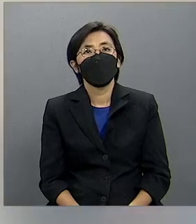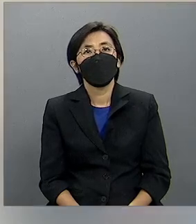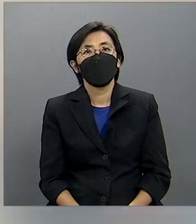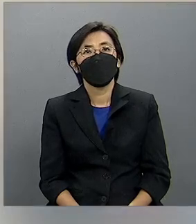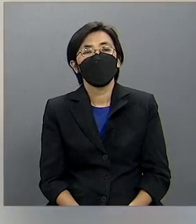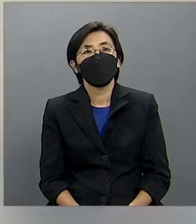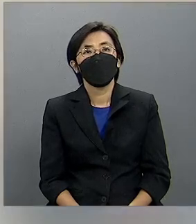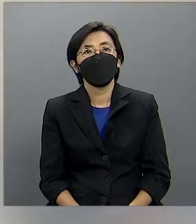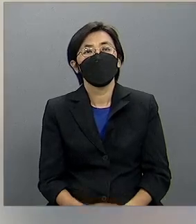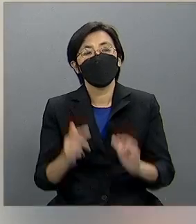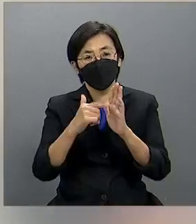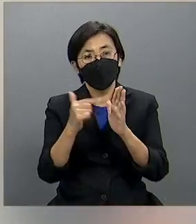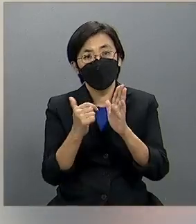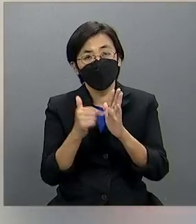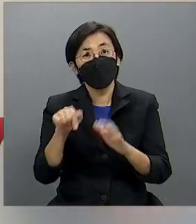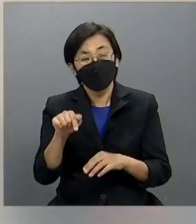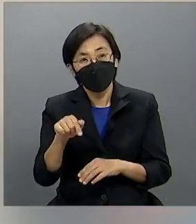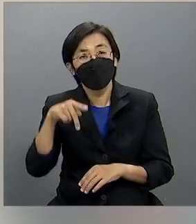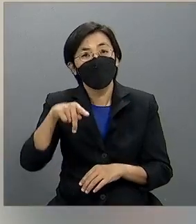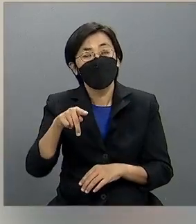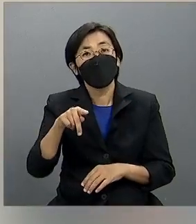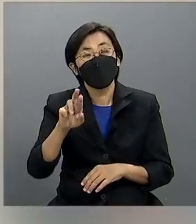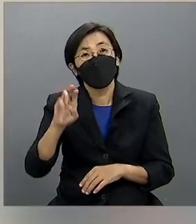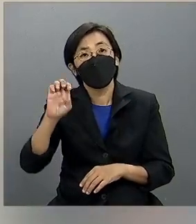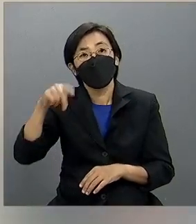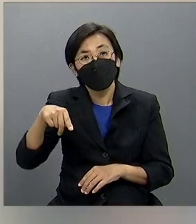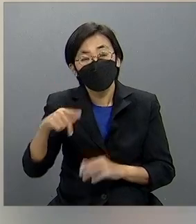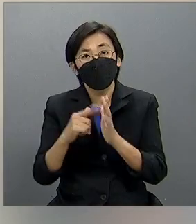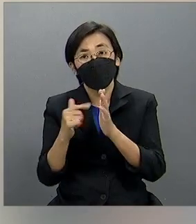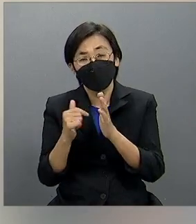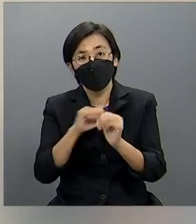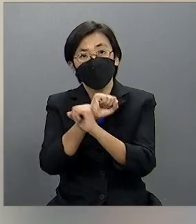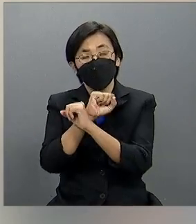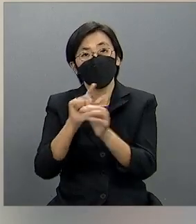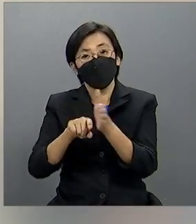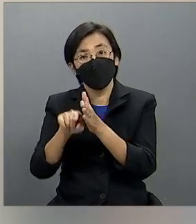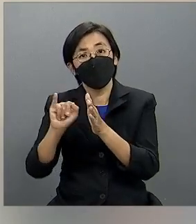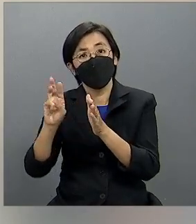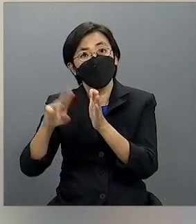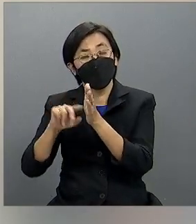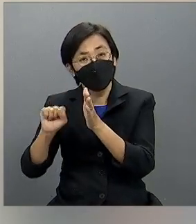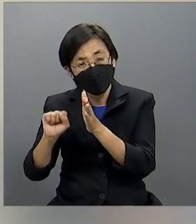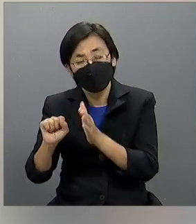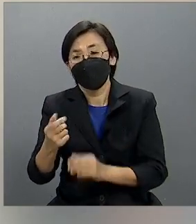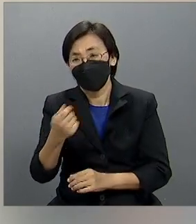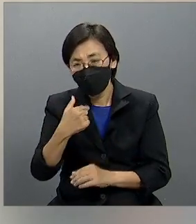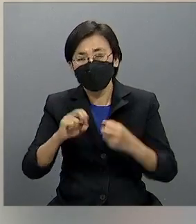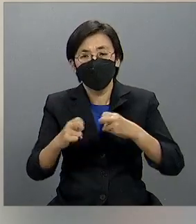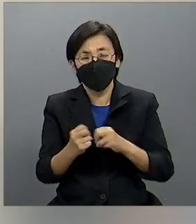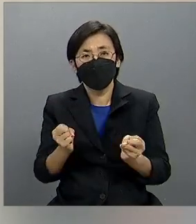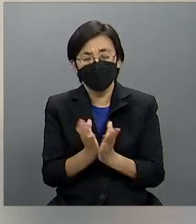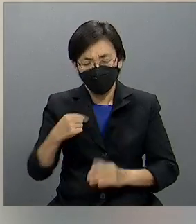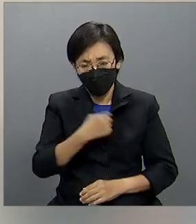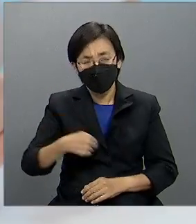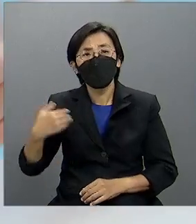อย่างที่บอกครับยาตัวนี้เนี่ยยาต้านไวรัสมีผลข้างเคียงค่อนข้างจะเยอะนะครับถ้าไม่จำเป็นจริงแล้วแม้แต่คนที่เป็น HIV ใ